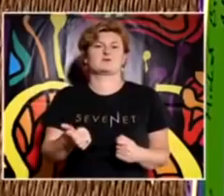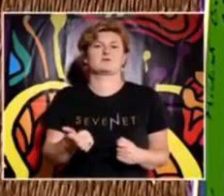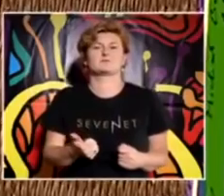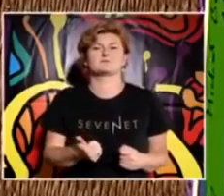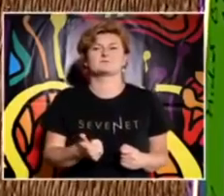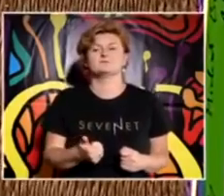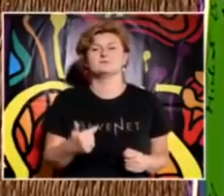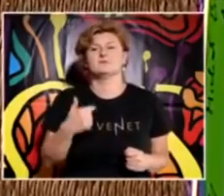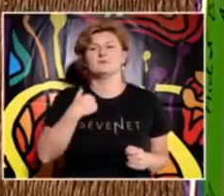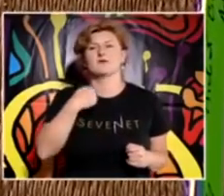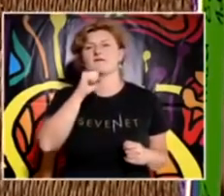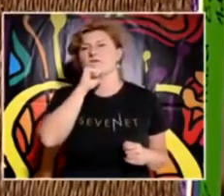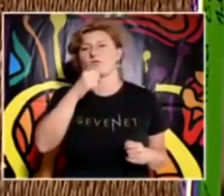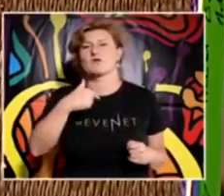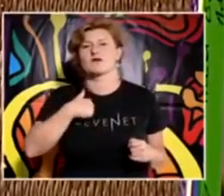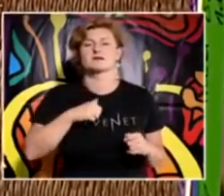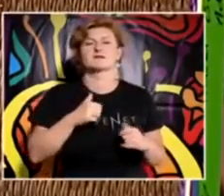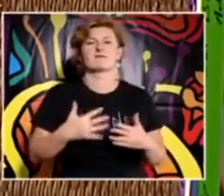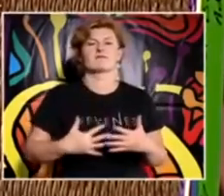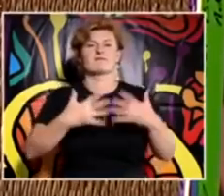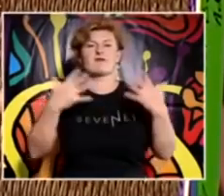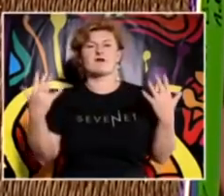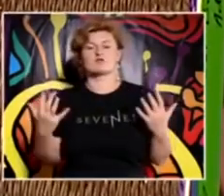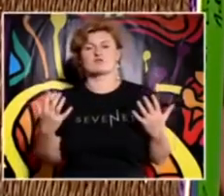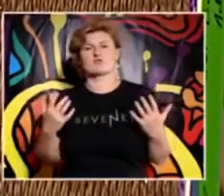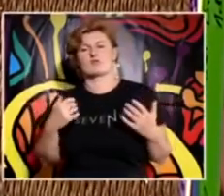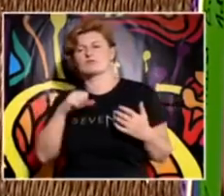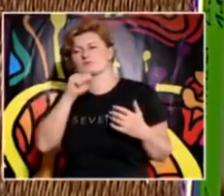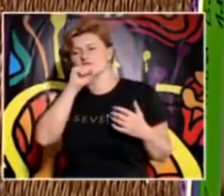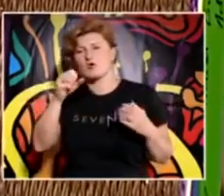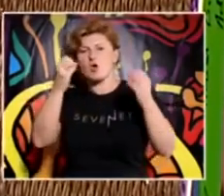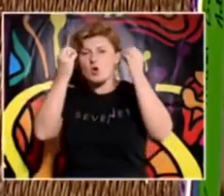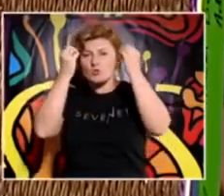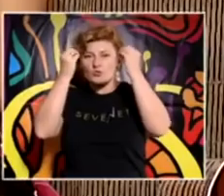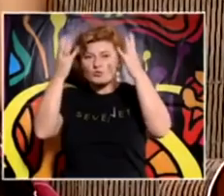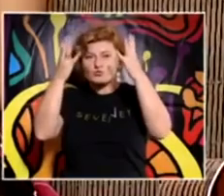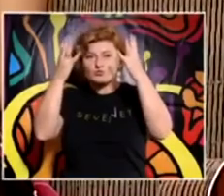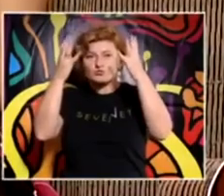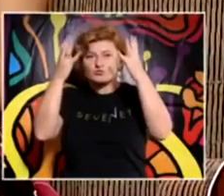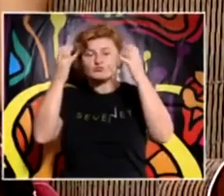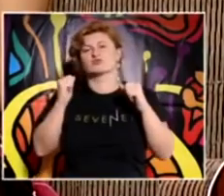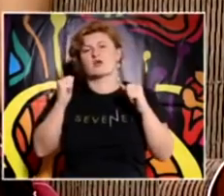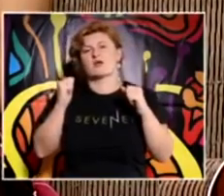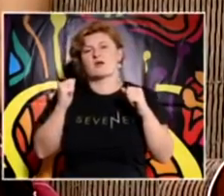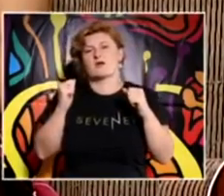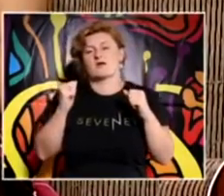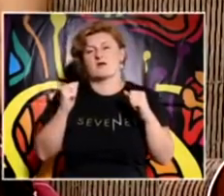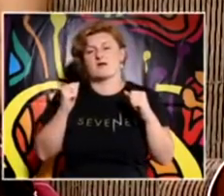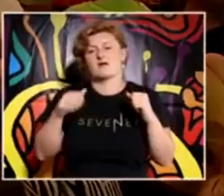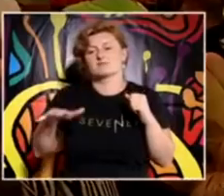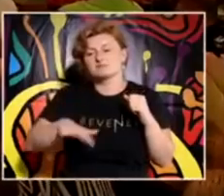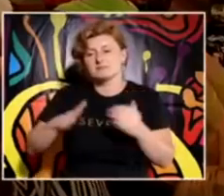Ja w ogóle twierdzę, jestem wielką fanką tego, że kulturę danego kraju poznaje się w barze, a nie w muzeum. Więc to